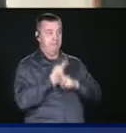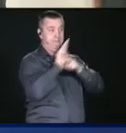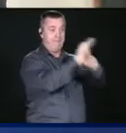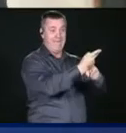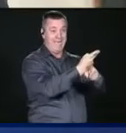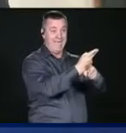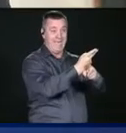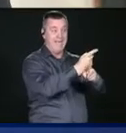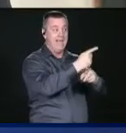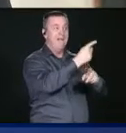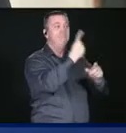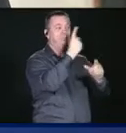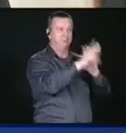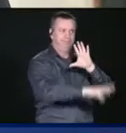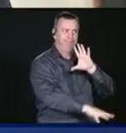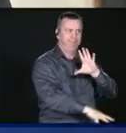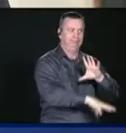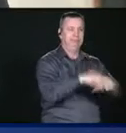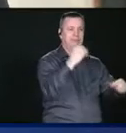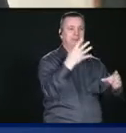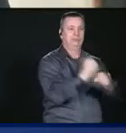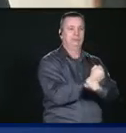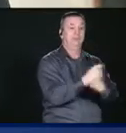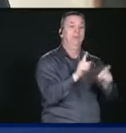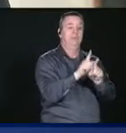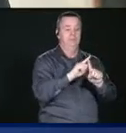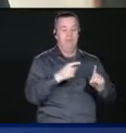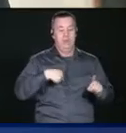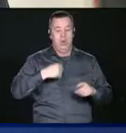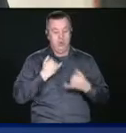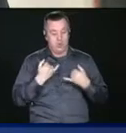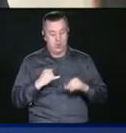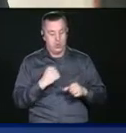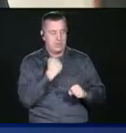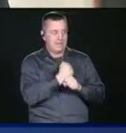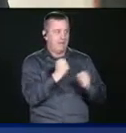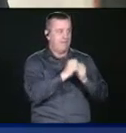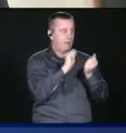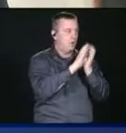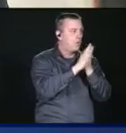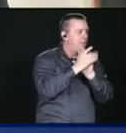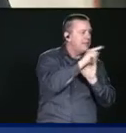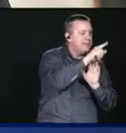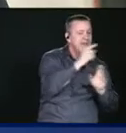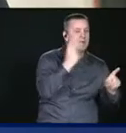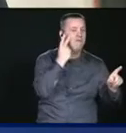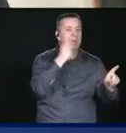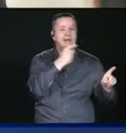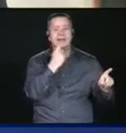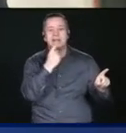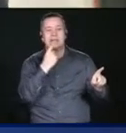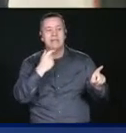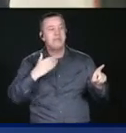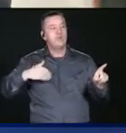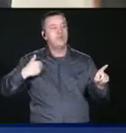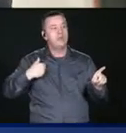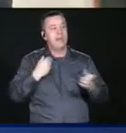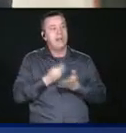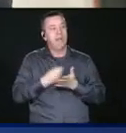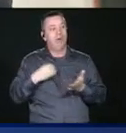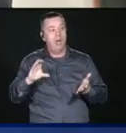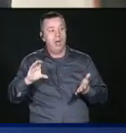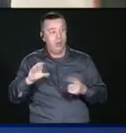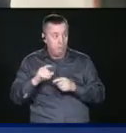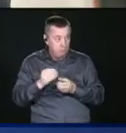travers. Mais nous continuons de travailler avec les entreprises pour voir qui veut s'en servir et pour voir